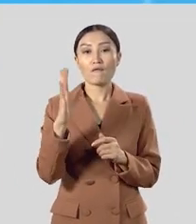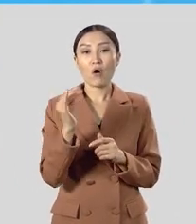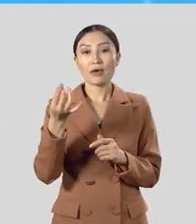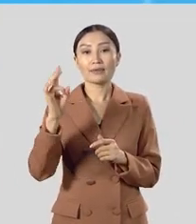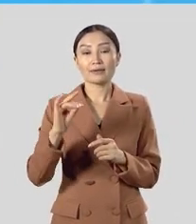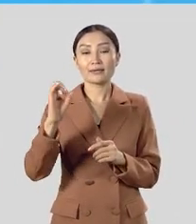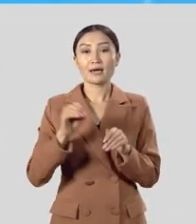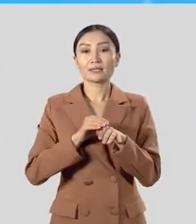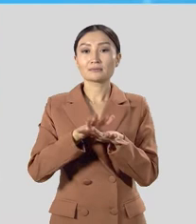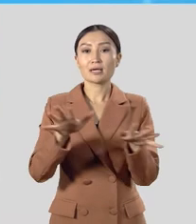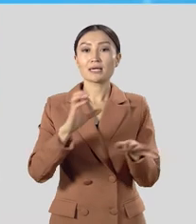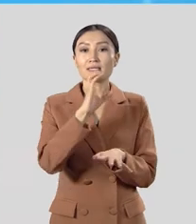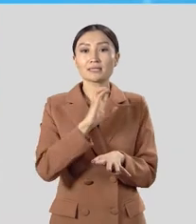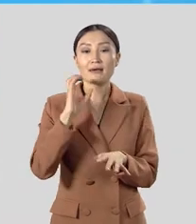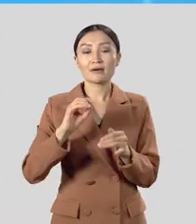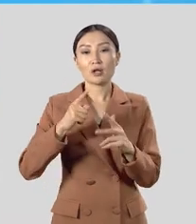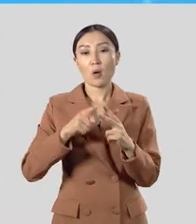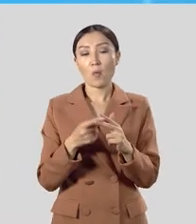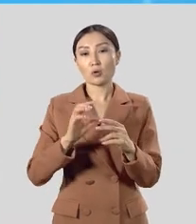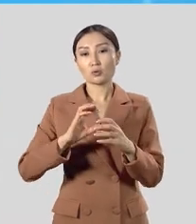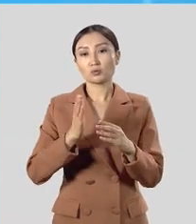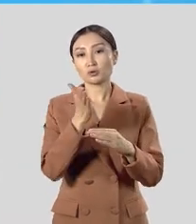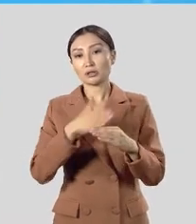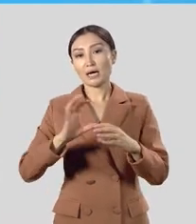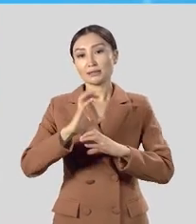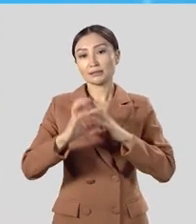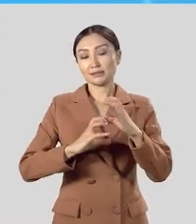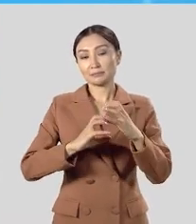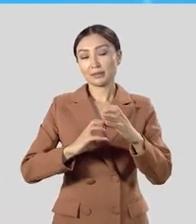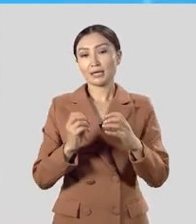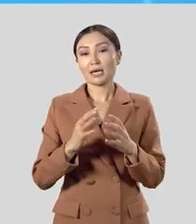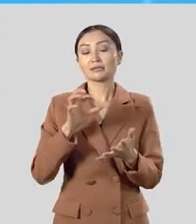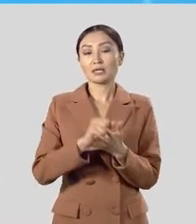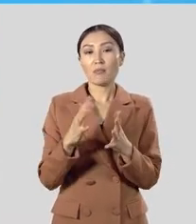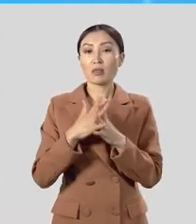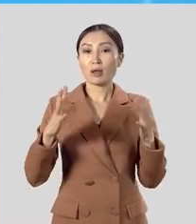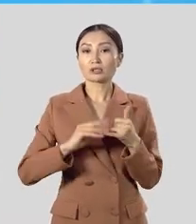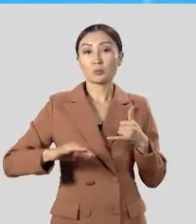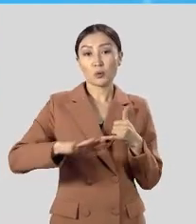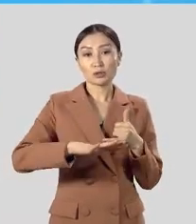широко распространены в северном полушарии Земли и занимают большие площади.